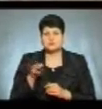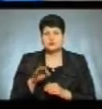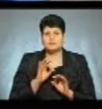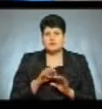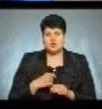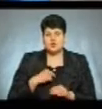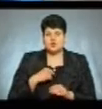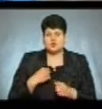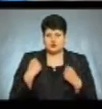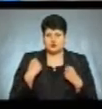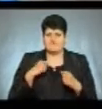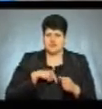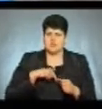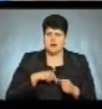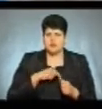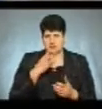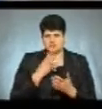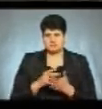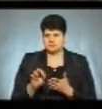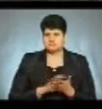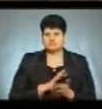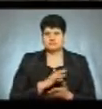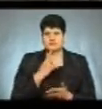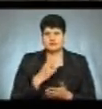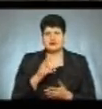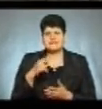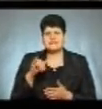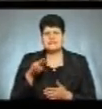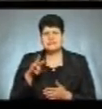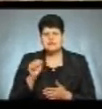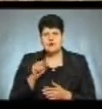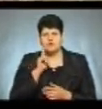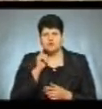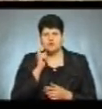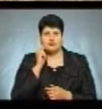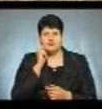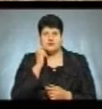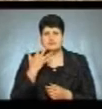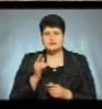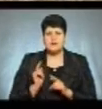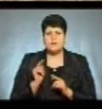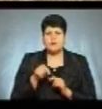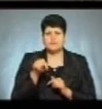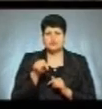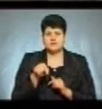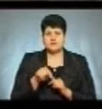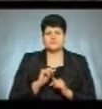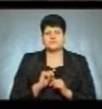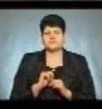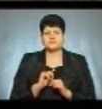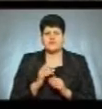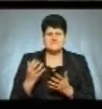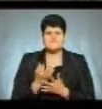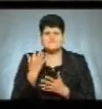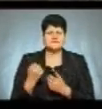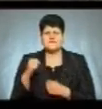характер Дмитра Підручного, який проявився відразу. Діма в самому такому юному віці вже попав сюди на п'єдестали, він вже